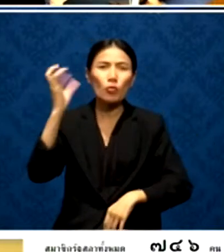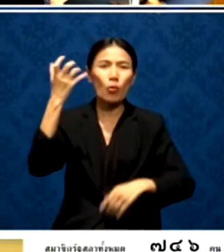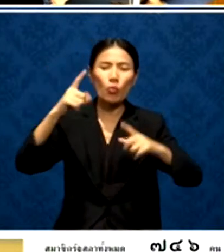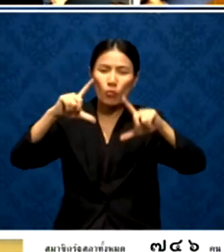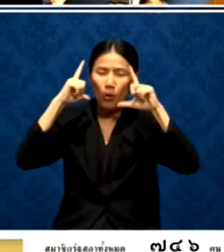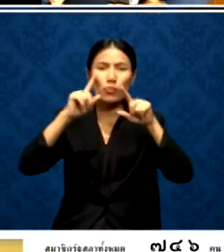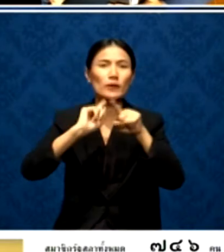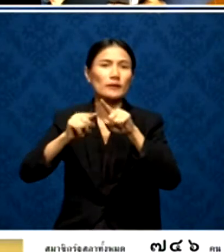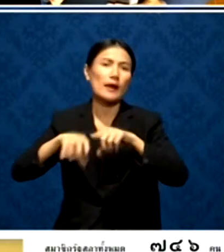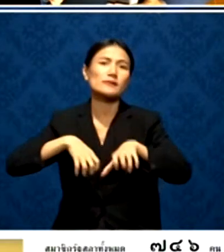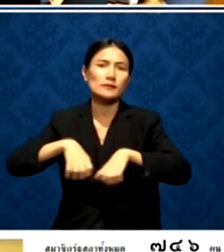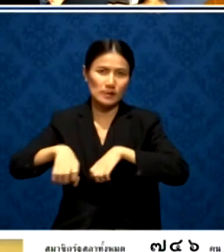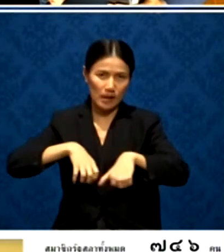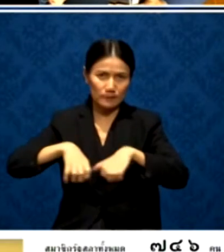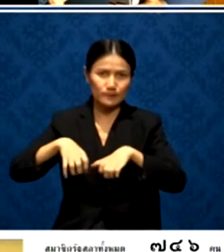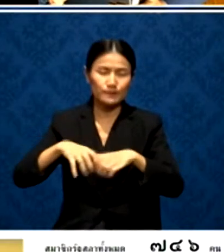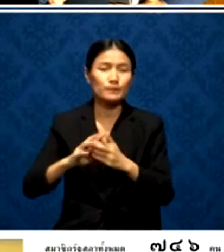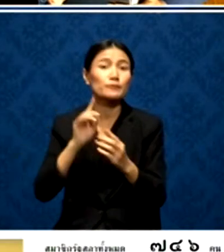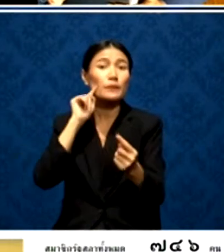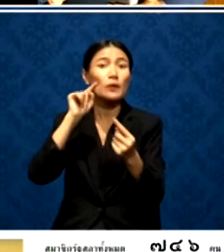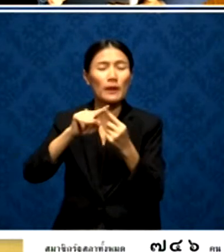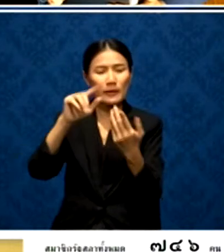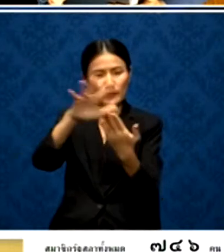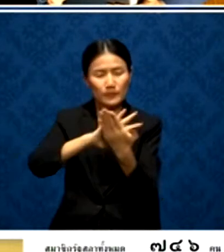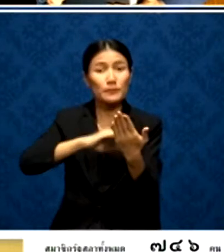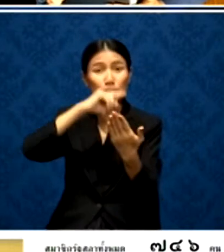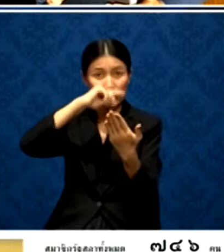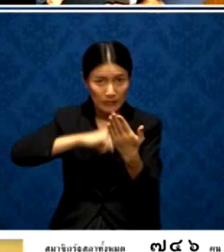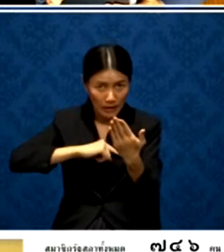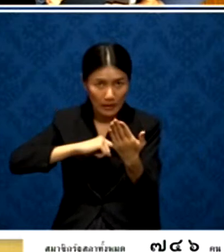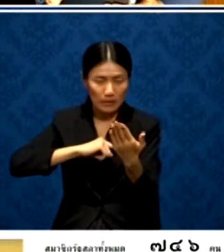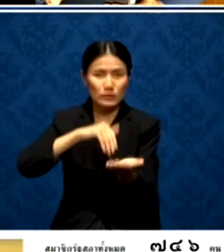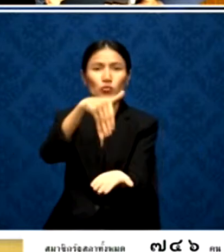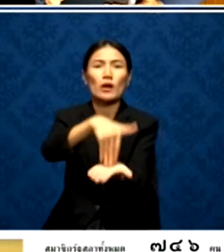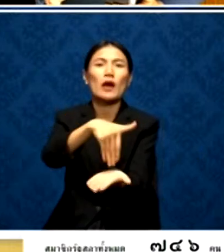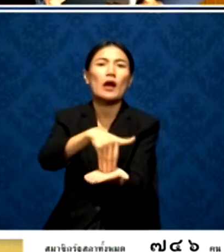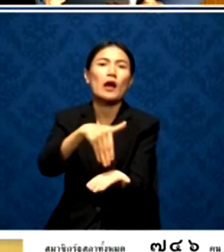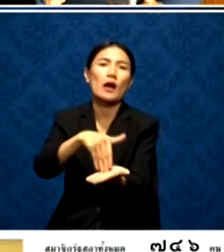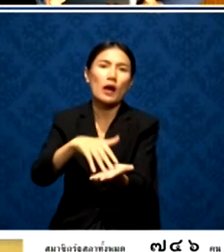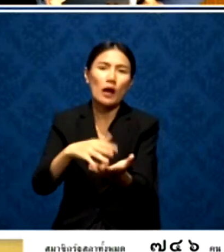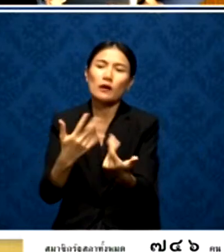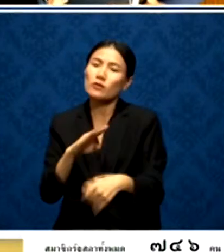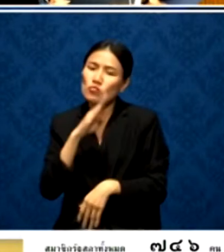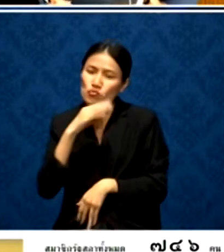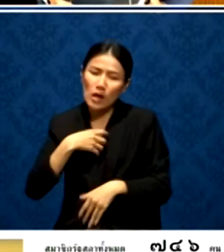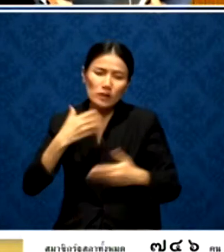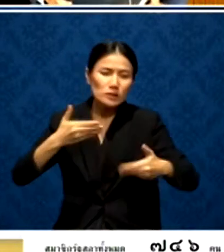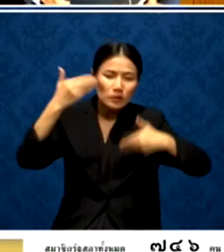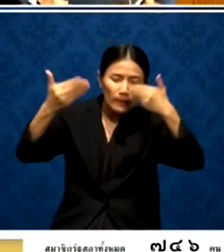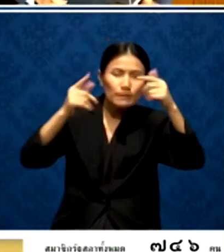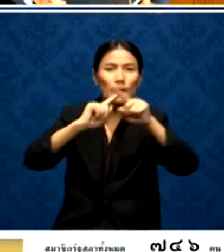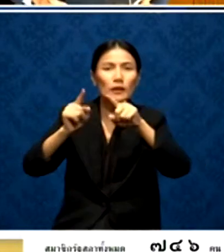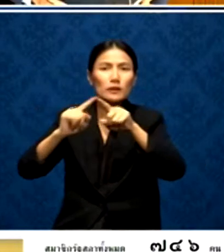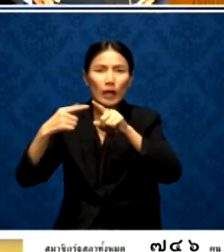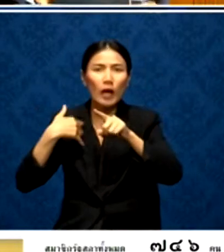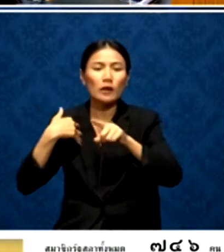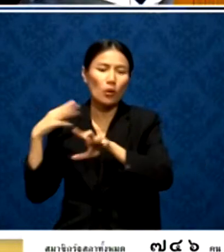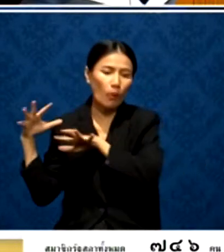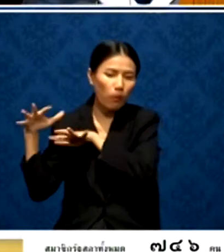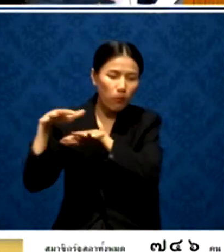เพื่อยกระดับประเทศไทยให้เป็นสถานที่สำหรับการจัดงานแสดงต่างๆที่สำคัญแห่งหนึ่งในภูมิภ